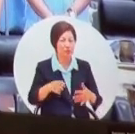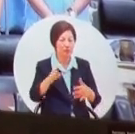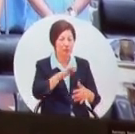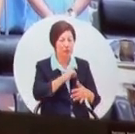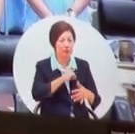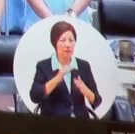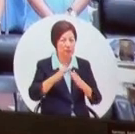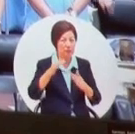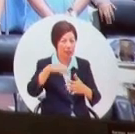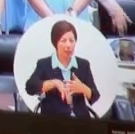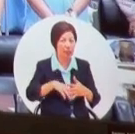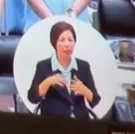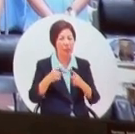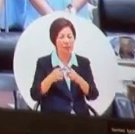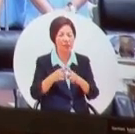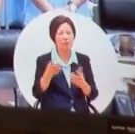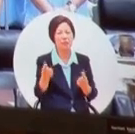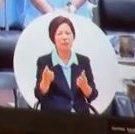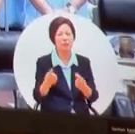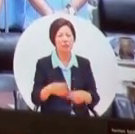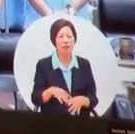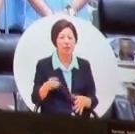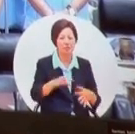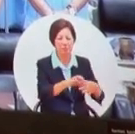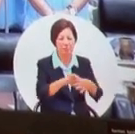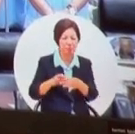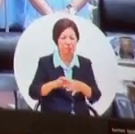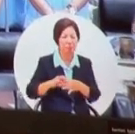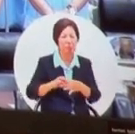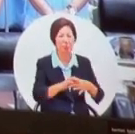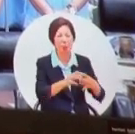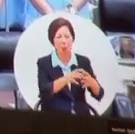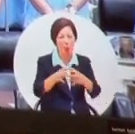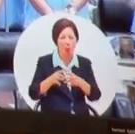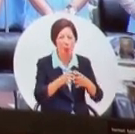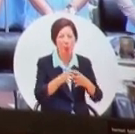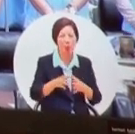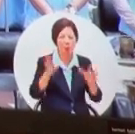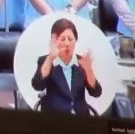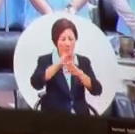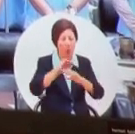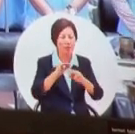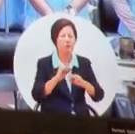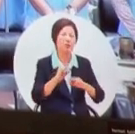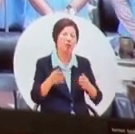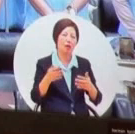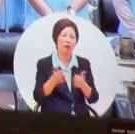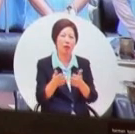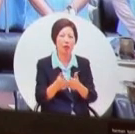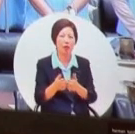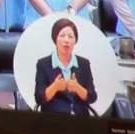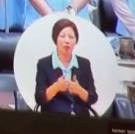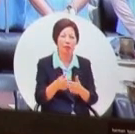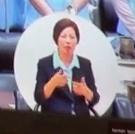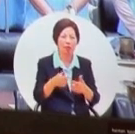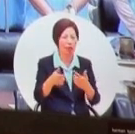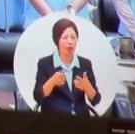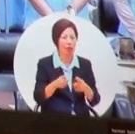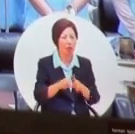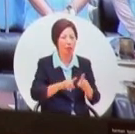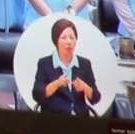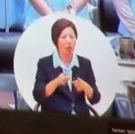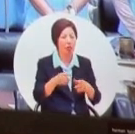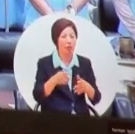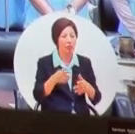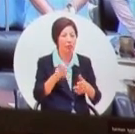自己人啊，常常紧密的连结在一起，按起来当真推波，哎，拢袂出错，但是呢，咱家己